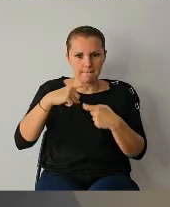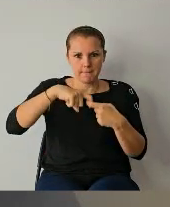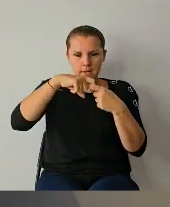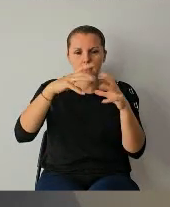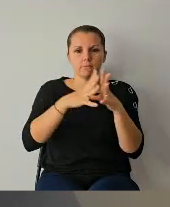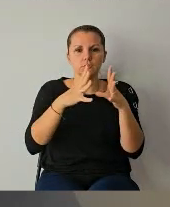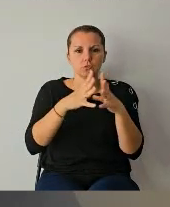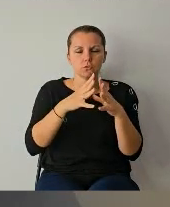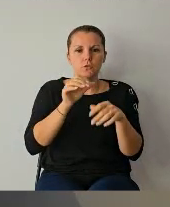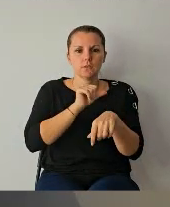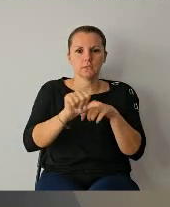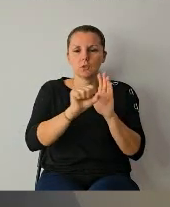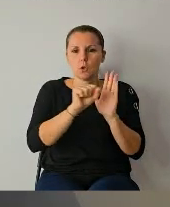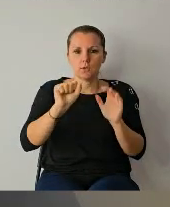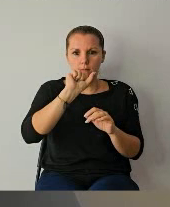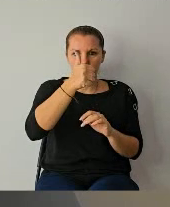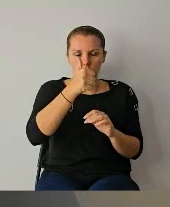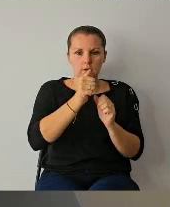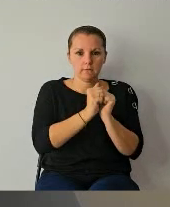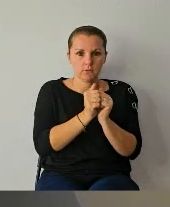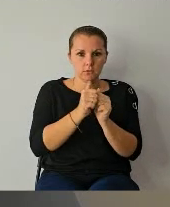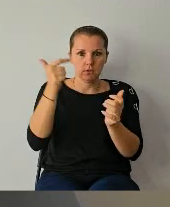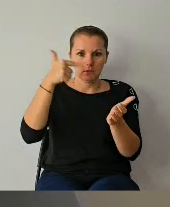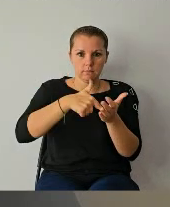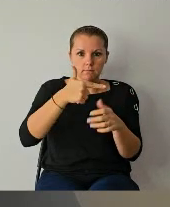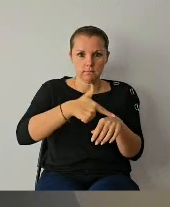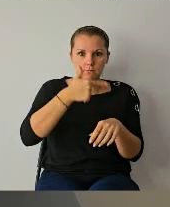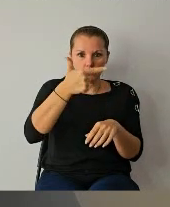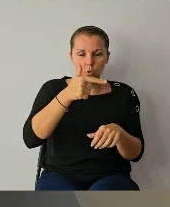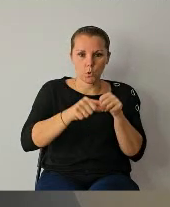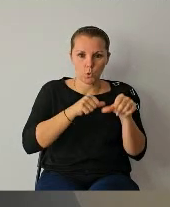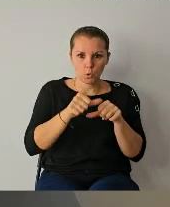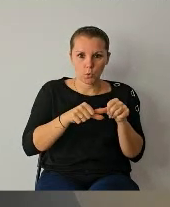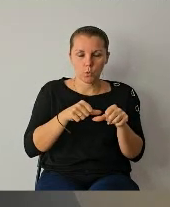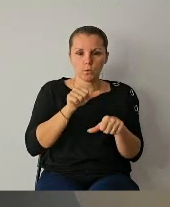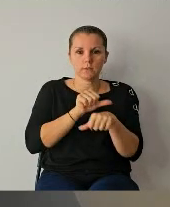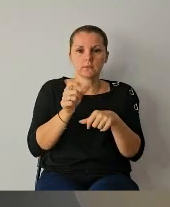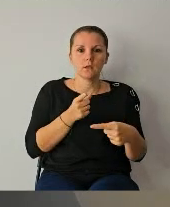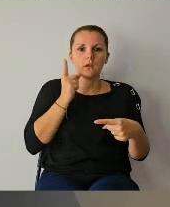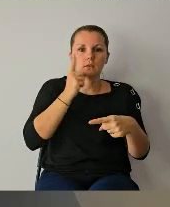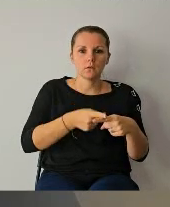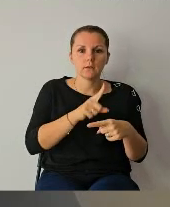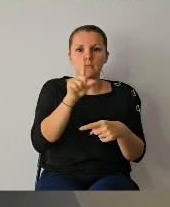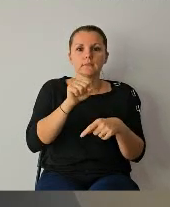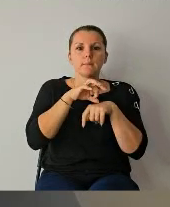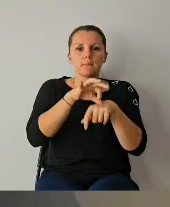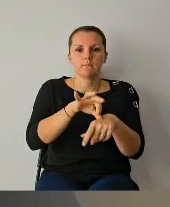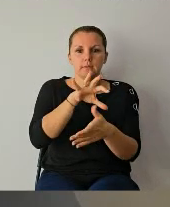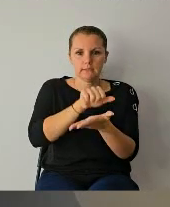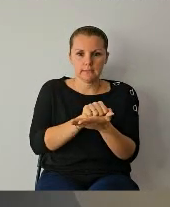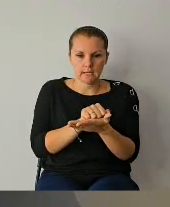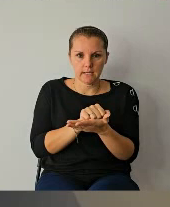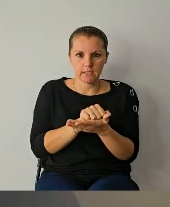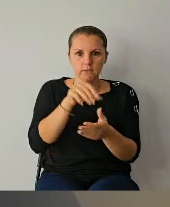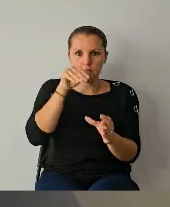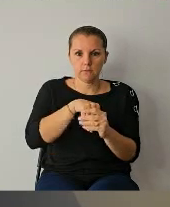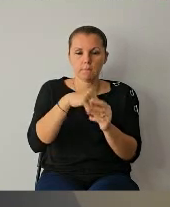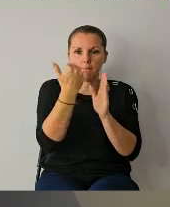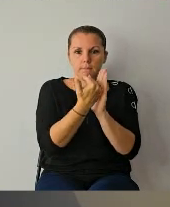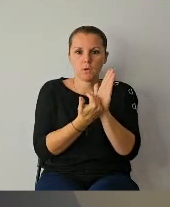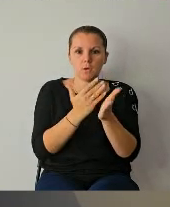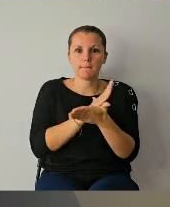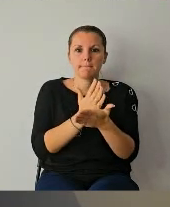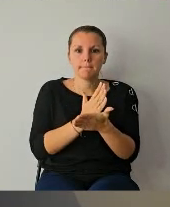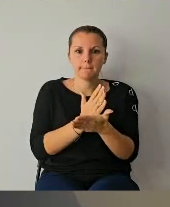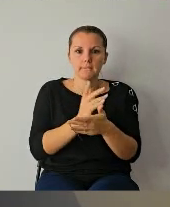jest zapis, że od 1 września 2022 roku przysługuje dodatek za prowadzenie zajęć w ramach programu